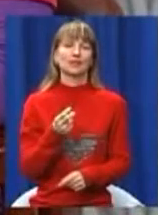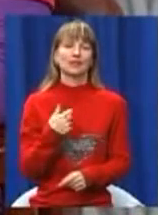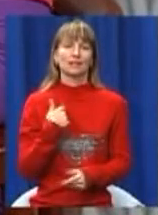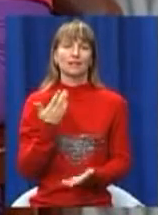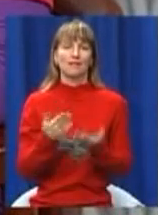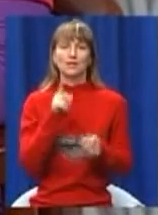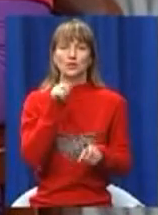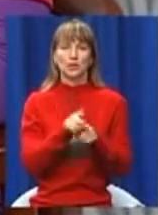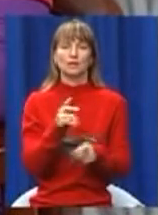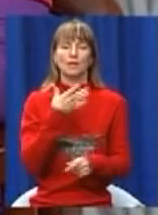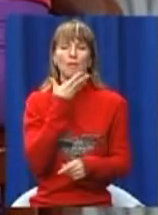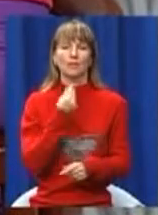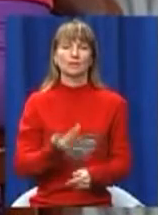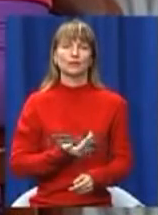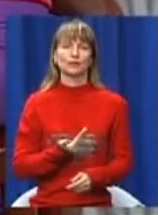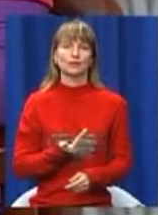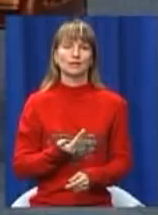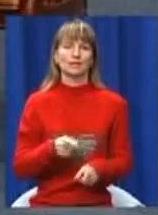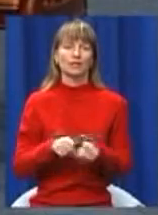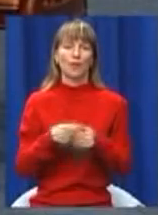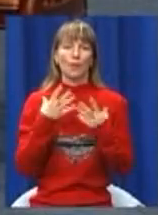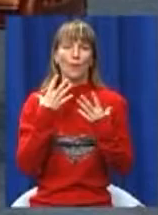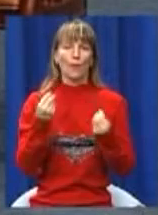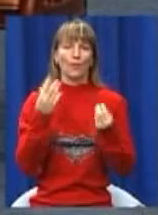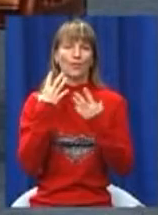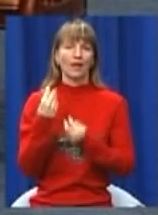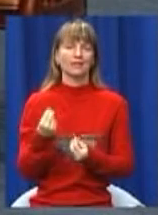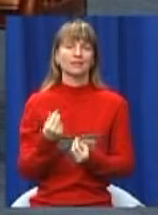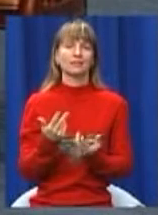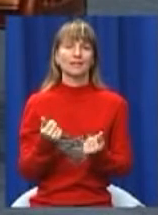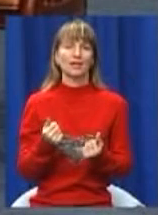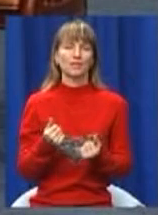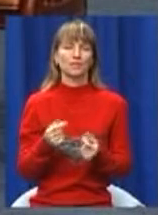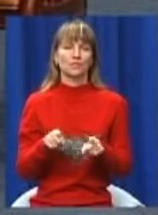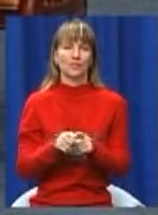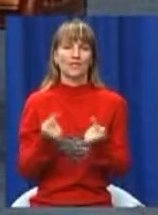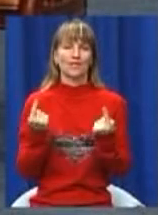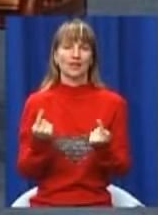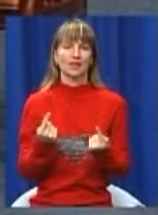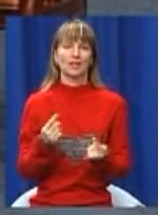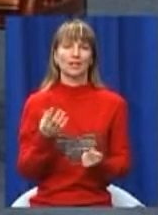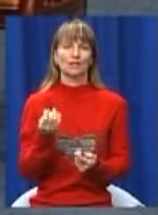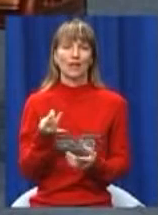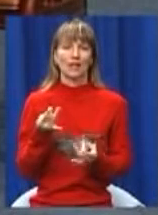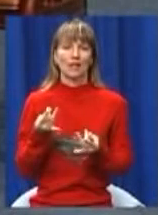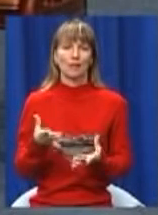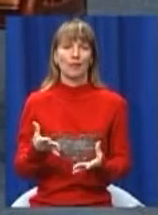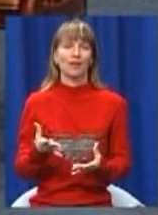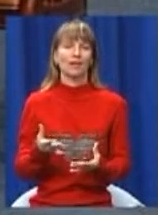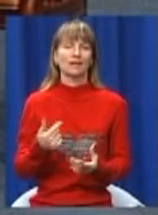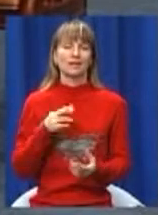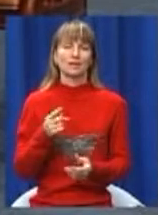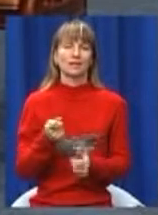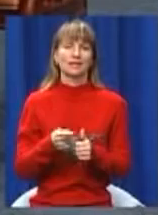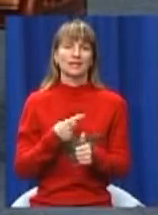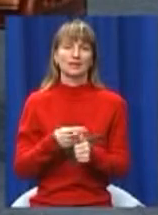напевно, схожа на бороду дідуся, вона така от пухнаста. Пишна. Так, пишна і така велика, тільки що ще липка. Я б не